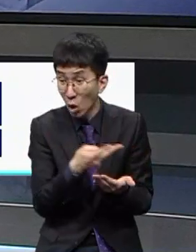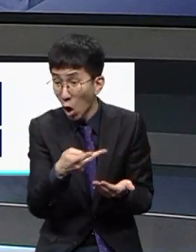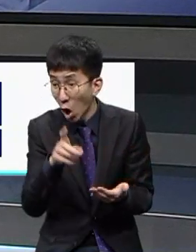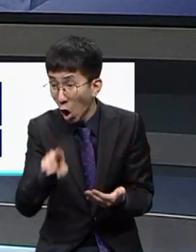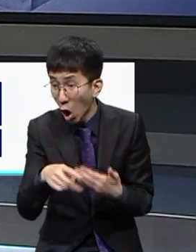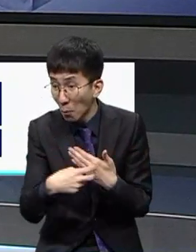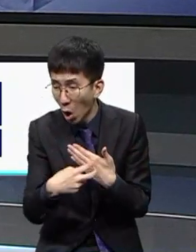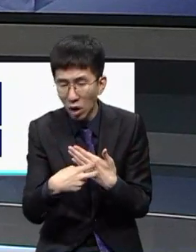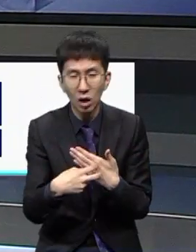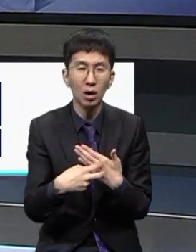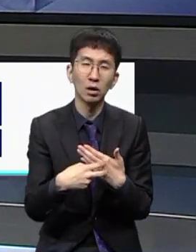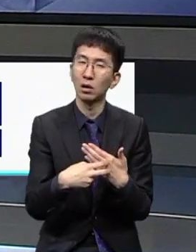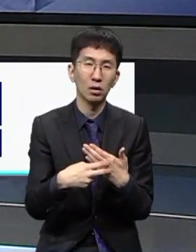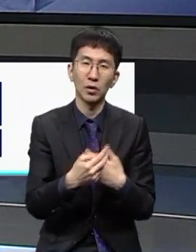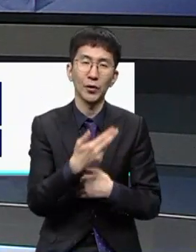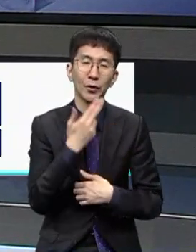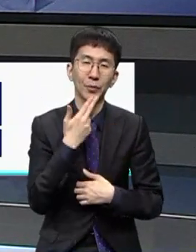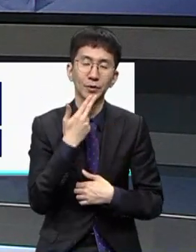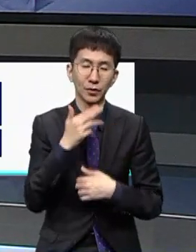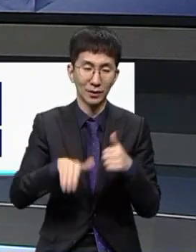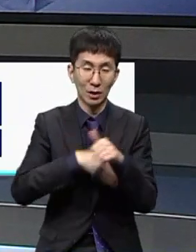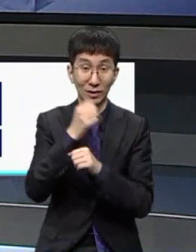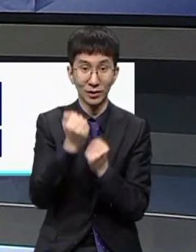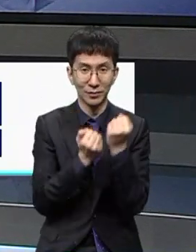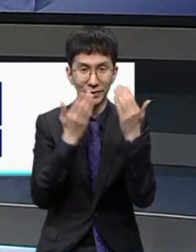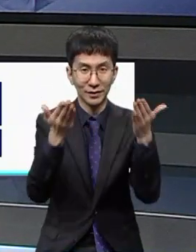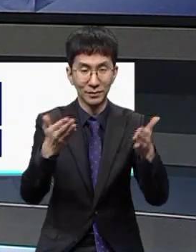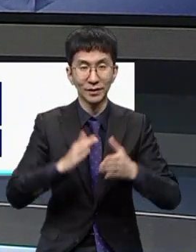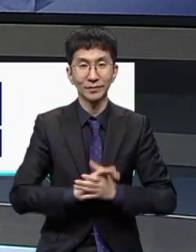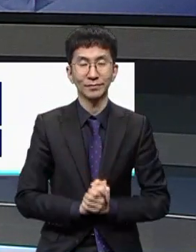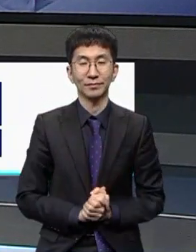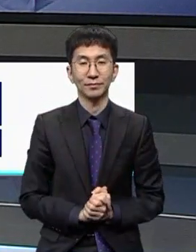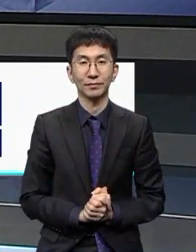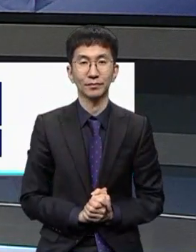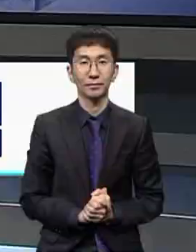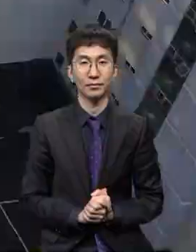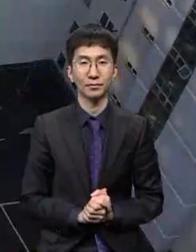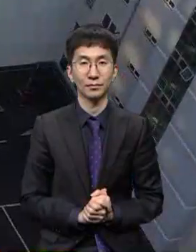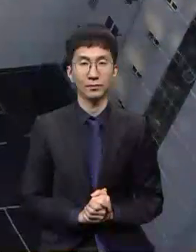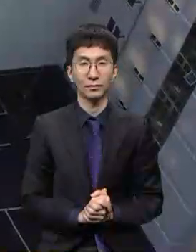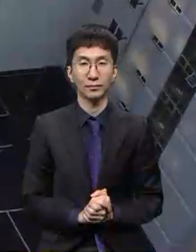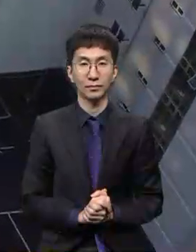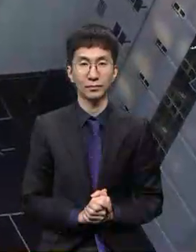다른 병상도 부족한 상황입니다. 정준호 기자가 취재했습니다.